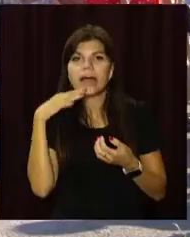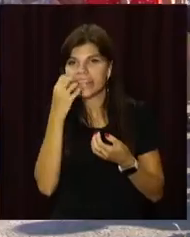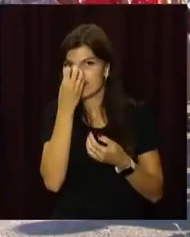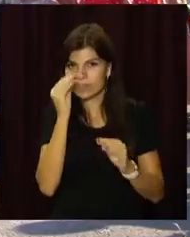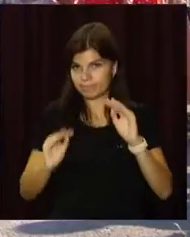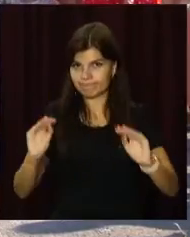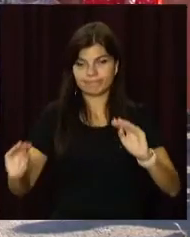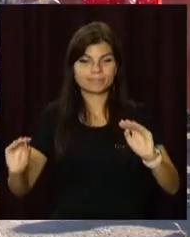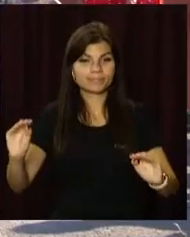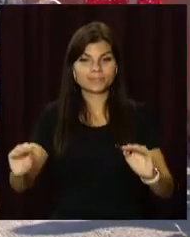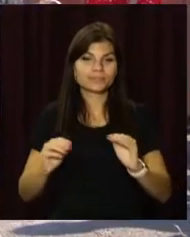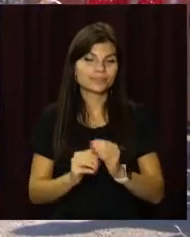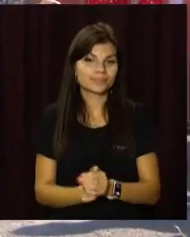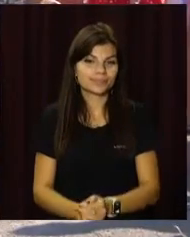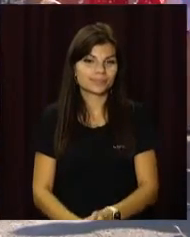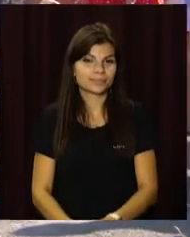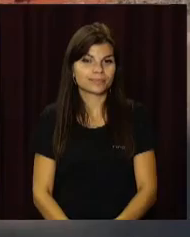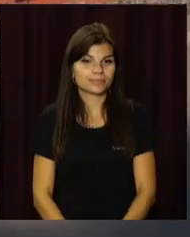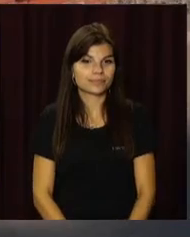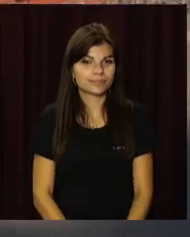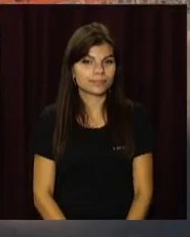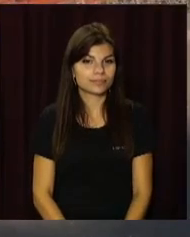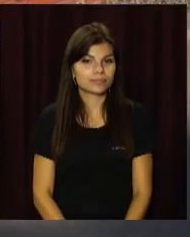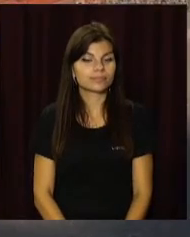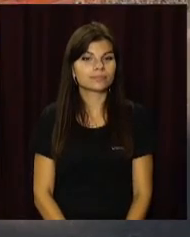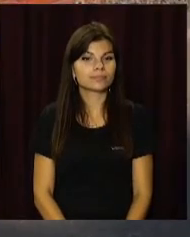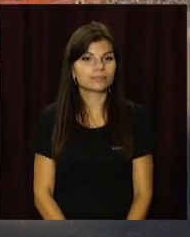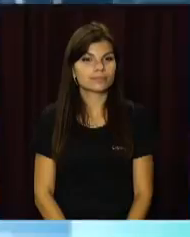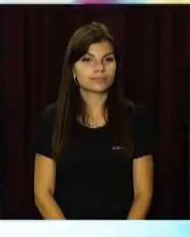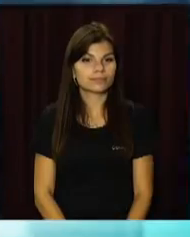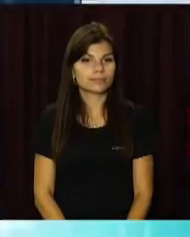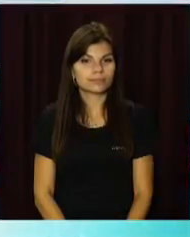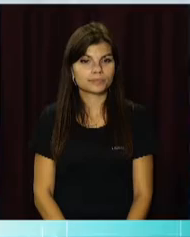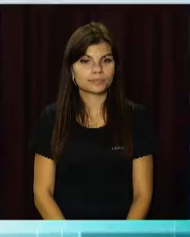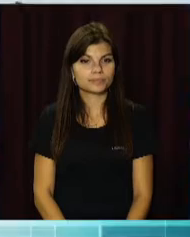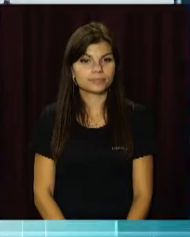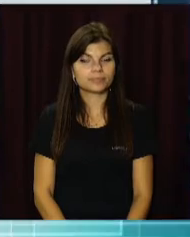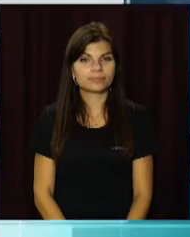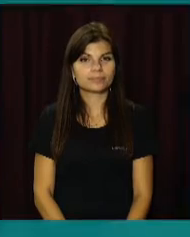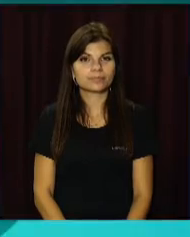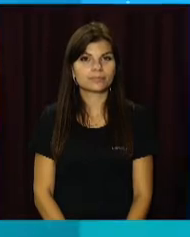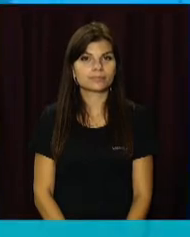квітів. В'ячеслав Куліш, Сергій Макаров, Open News, телеканал «Відкритий».